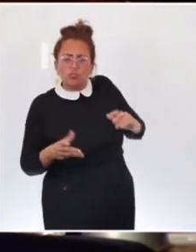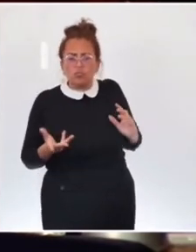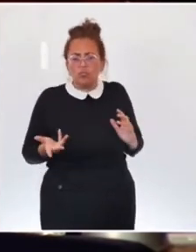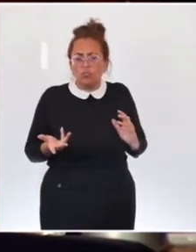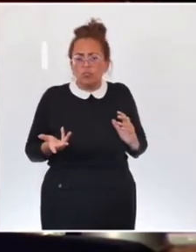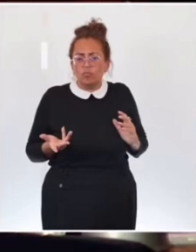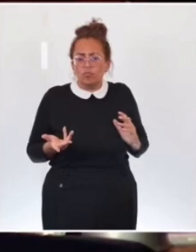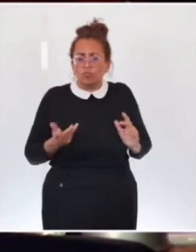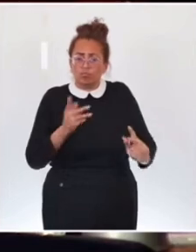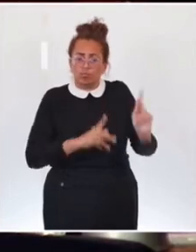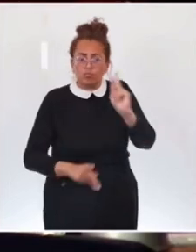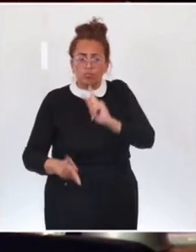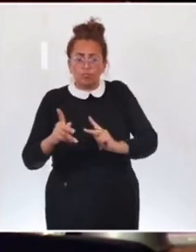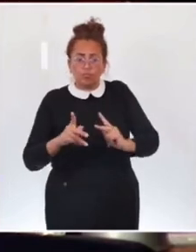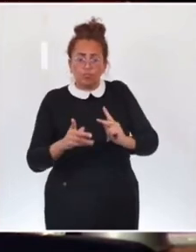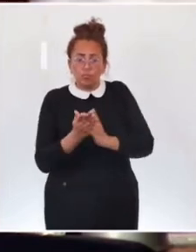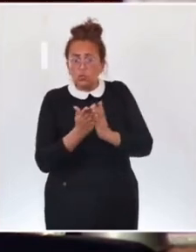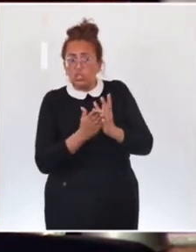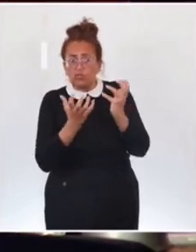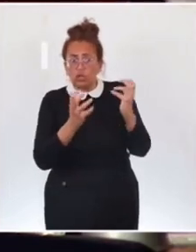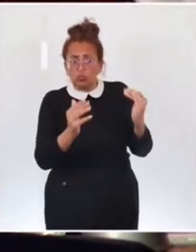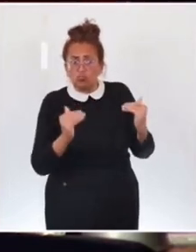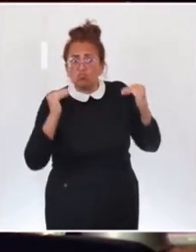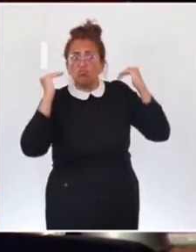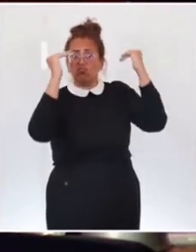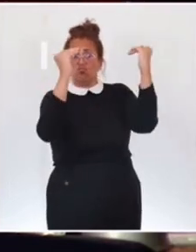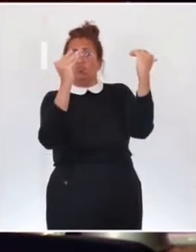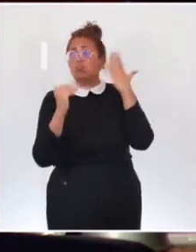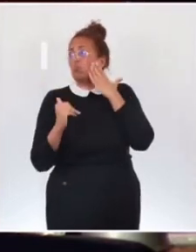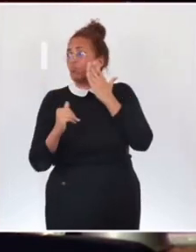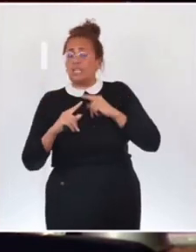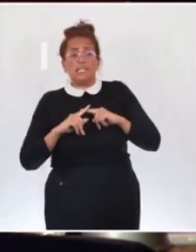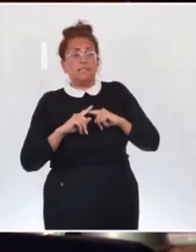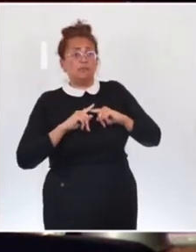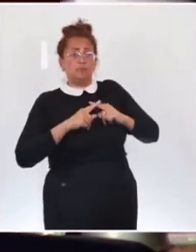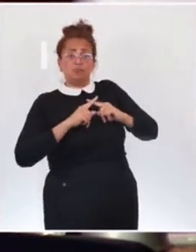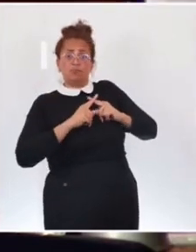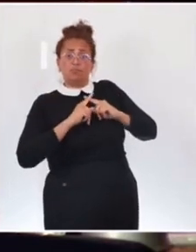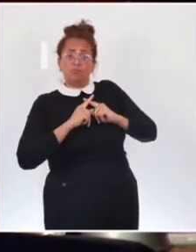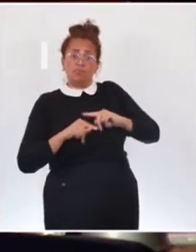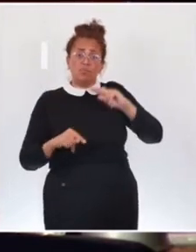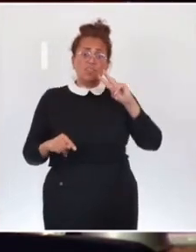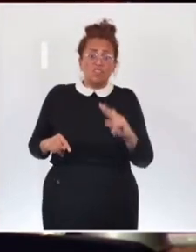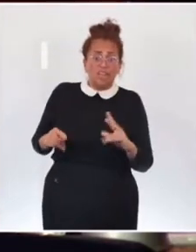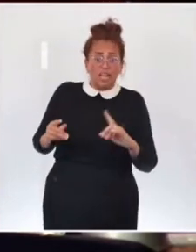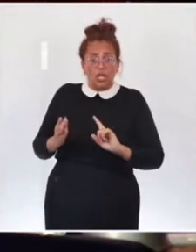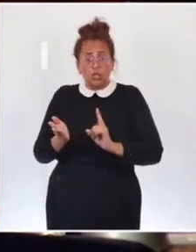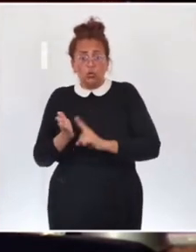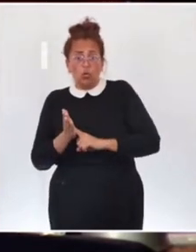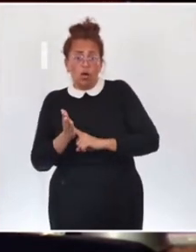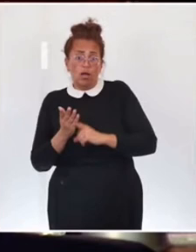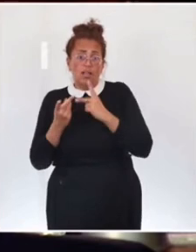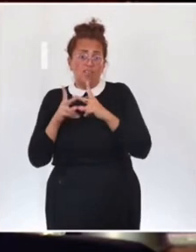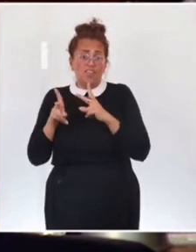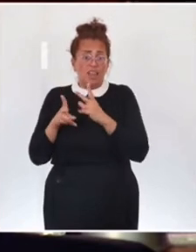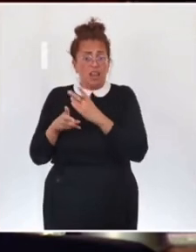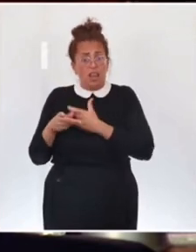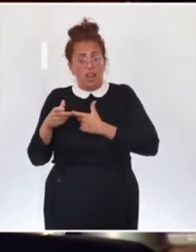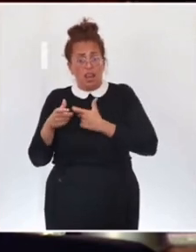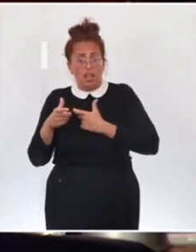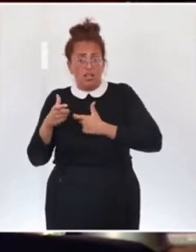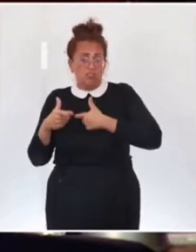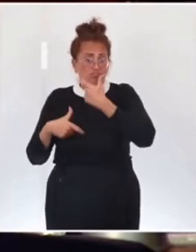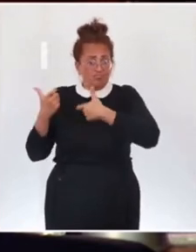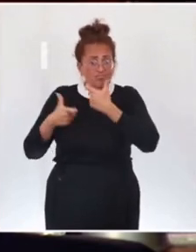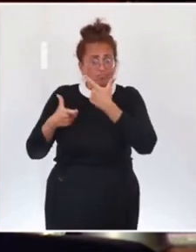projet ambitieux. Si nous n'avons pas d'arguments solides, le droit de l'urbanisme, c'est pas le fait du prince. Et donc il faut à un moment donné accepter